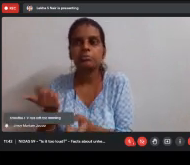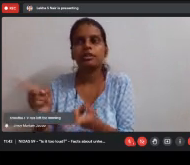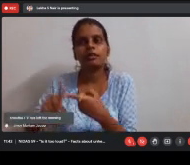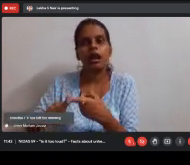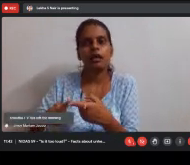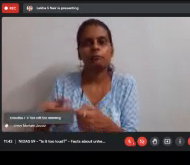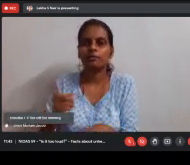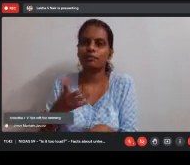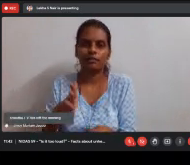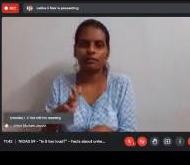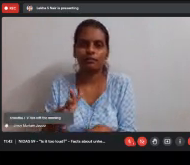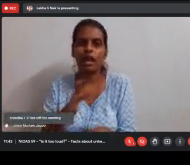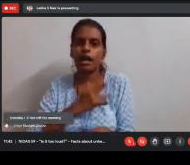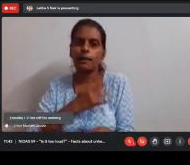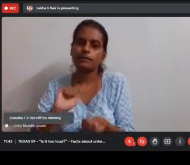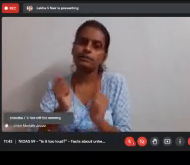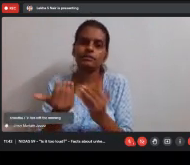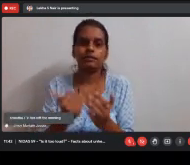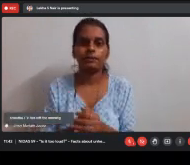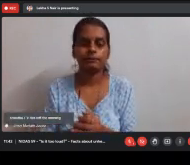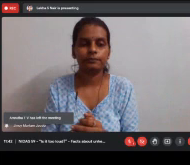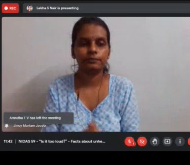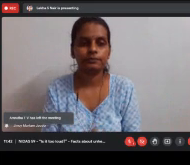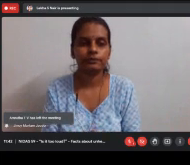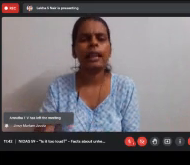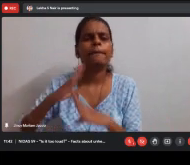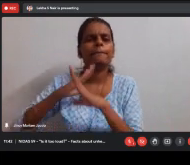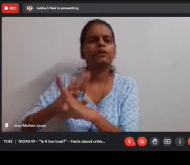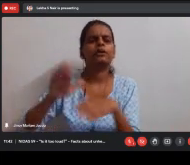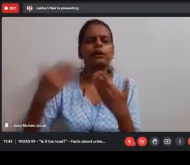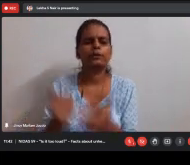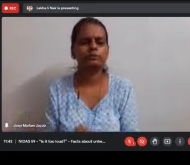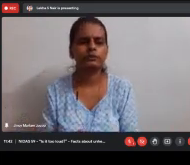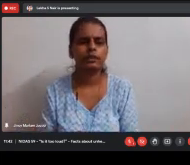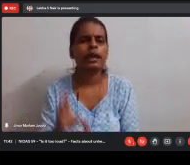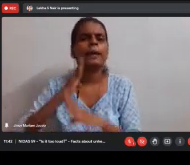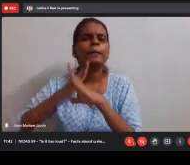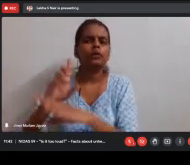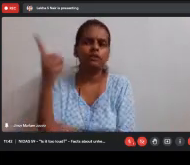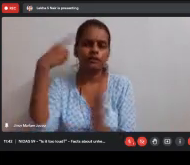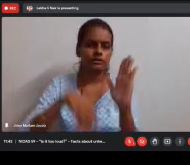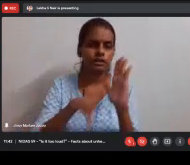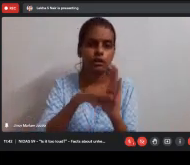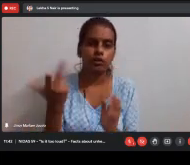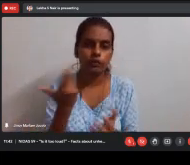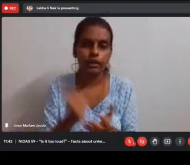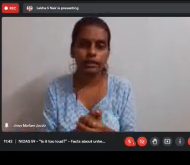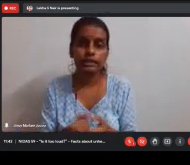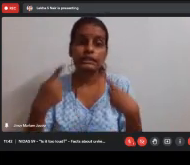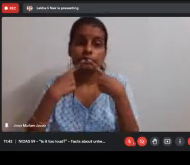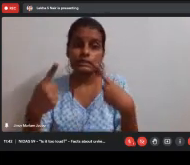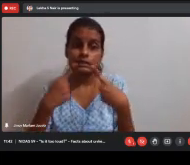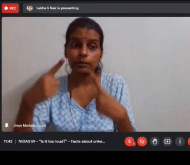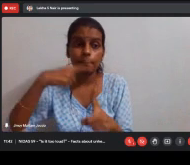അത് പെർമനന്റ് ആയിരിക്കും, ആൻഡ് ഇത് പ്രിവെന്റബിൾ ആണ്. പക്ഷേ ഇത് പ്രിവെന്റബിൾ ആണ്, നമുക്ക് ശരിക്കും സൂക്ഷിച്ചു കഴിഞ്ഞാൽ ഇത് വരാതെ